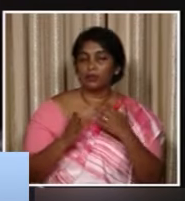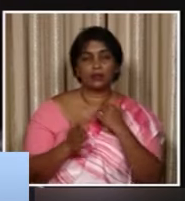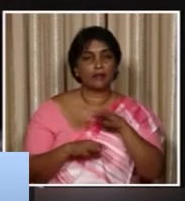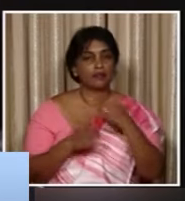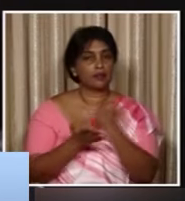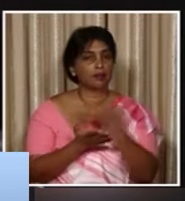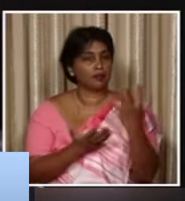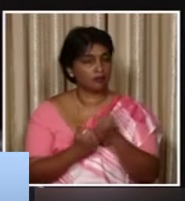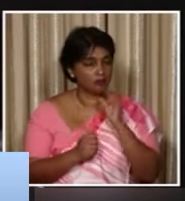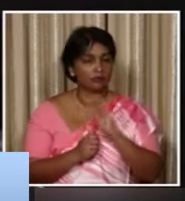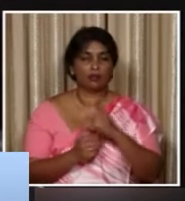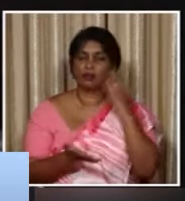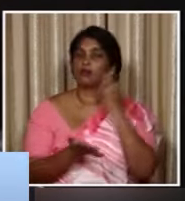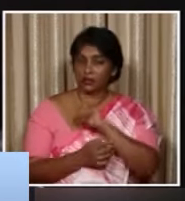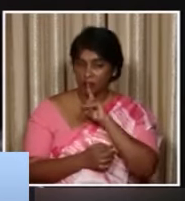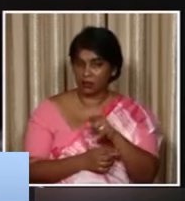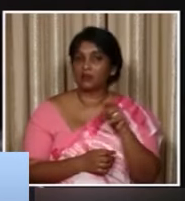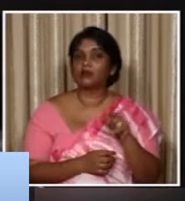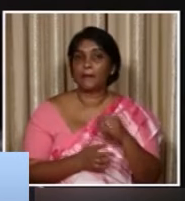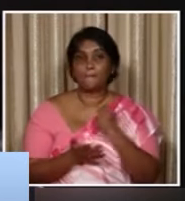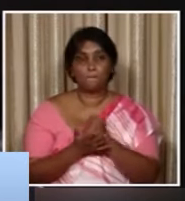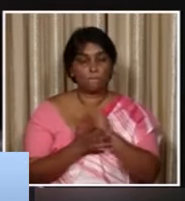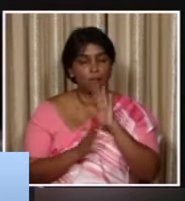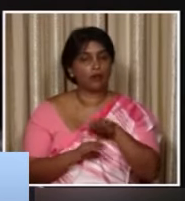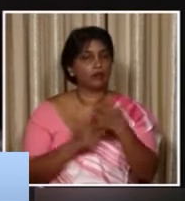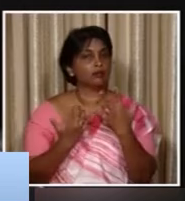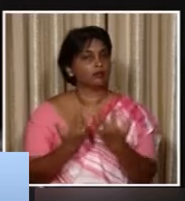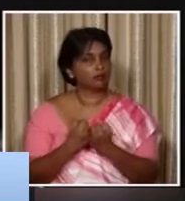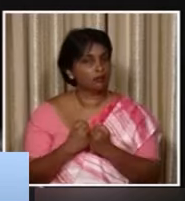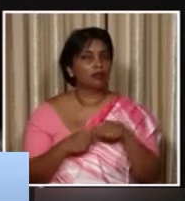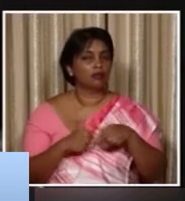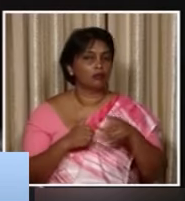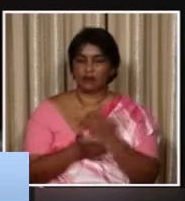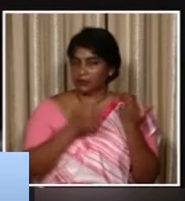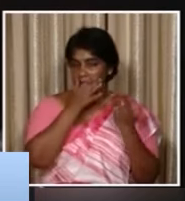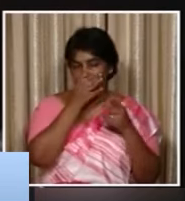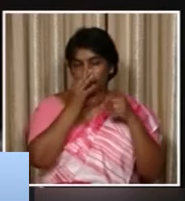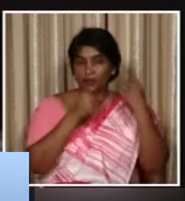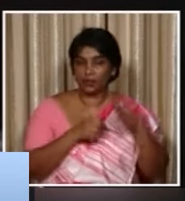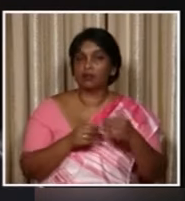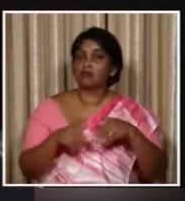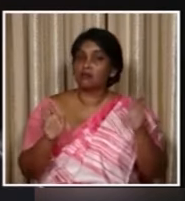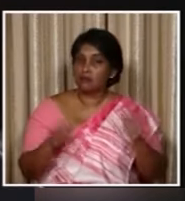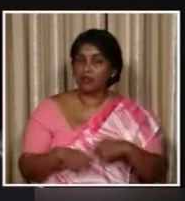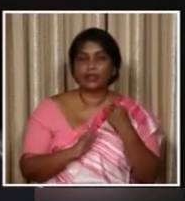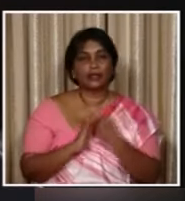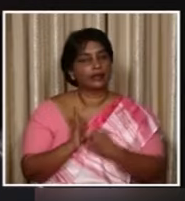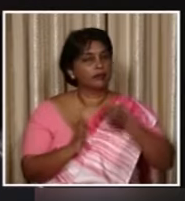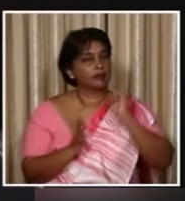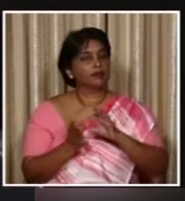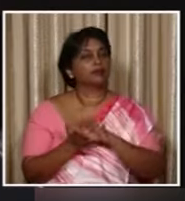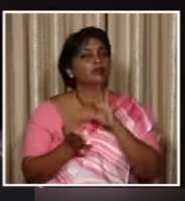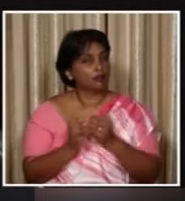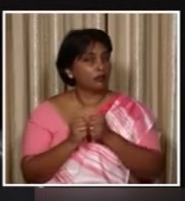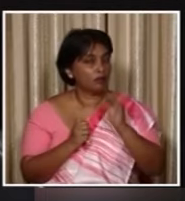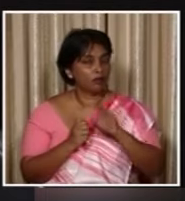නීතිය ක්‍රියාත්මක වීම අත්ීත වන බව කිව්වට බැංකු මගින් දේපල අත්පත් කර ගැනීම තාම නතර වෙලා නැහැ ඒ නිසා තවදුරටත් නීති සම්මත